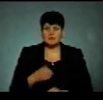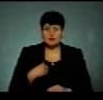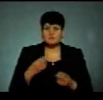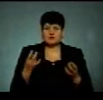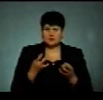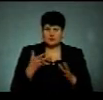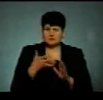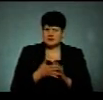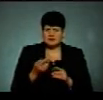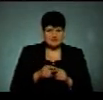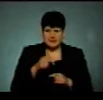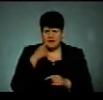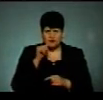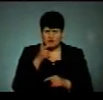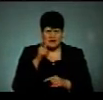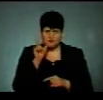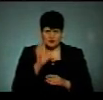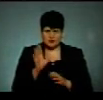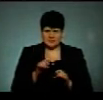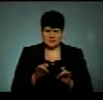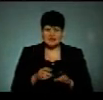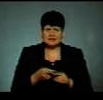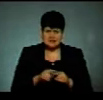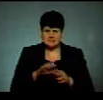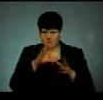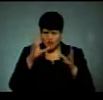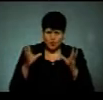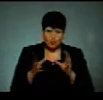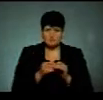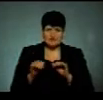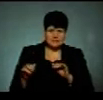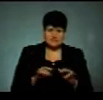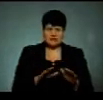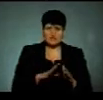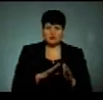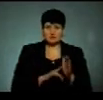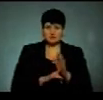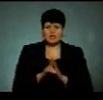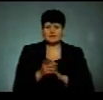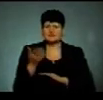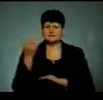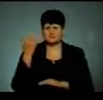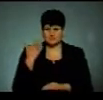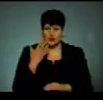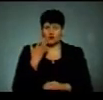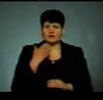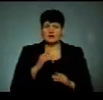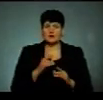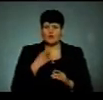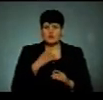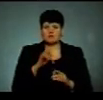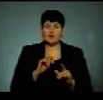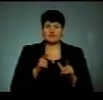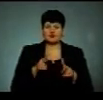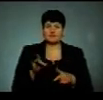це не вчорашнє чи позавчорашнє рішення, це так. Комплекс дій, які були започатковані ще раніше, коли ми говорили про вступ до Євросоюзу, ринок